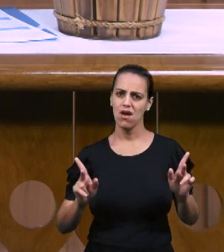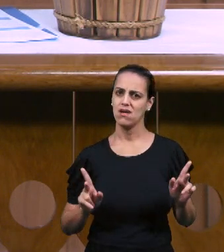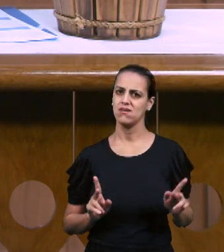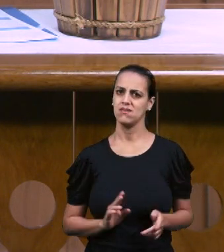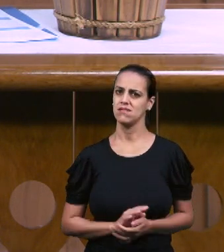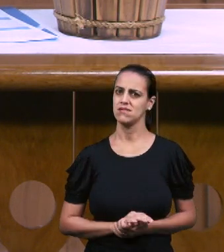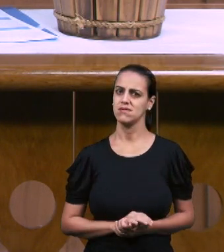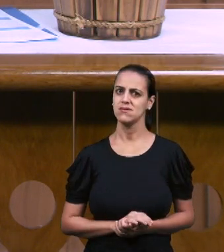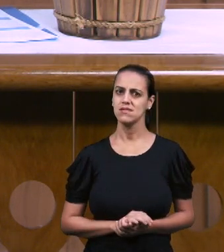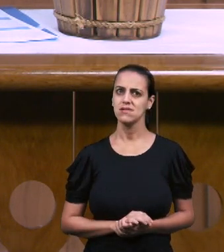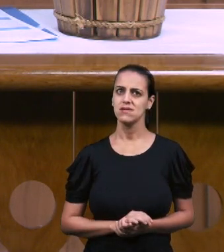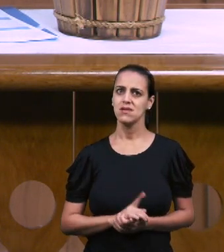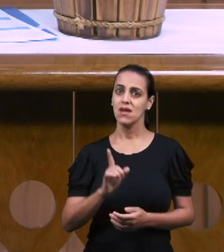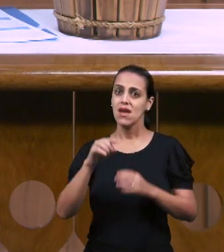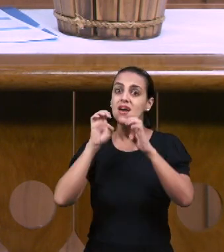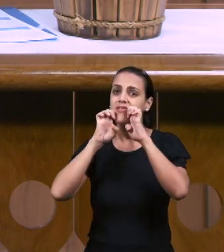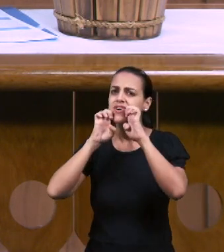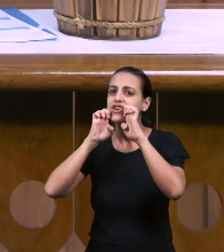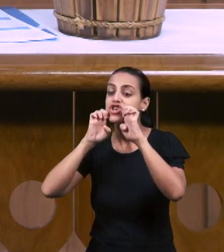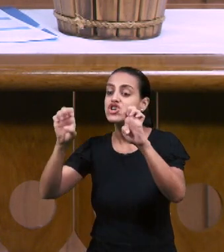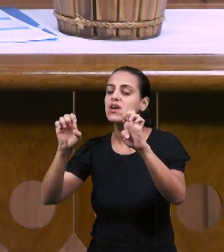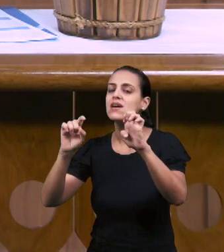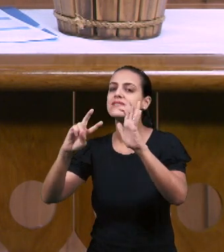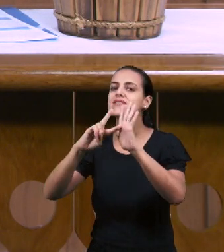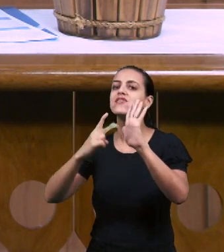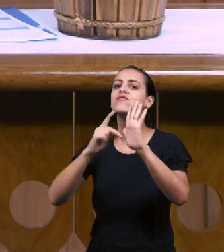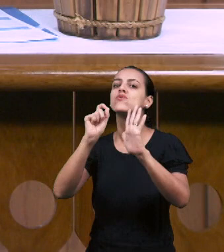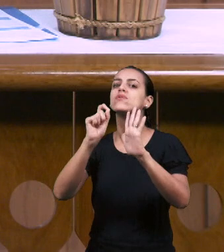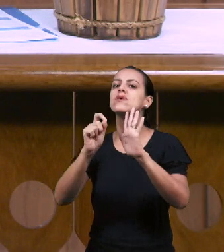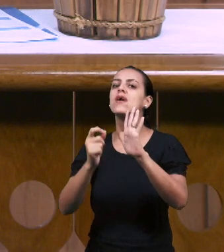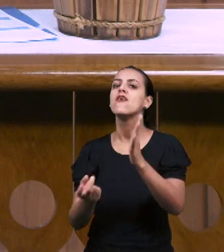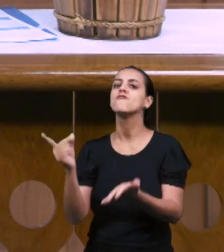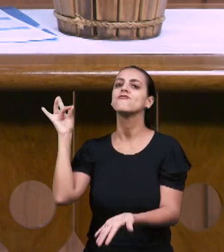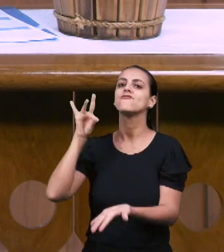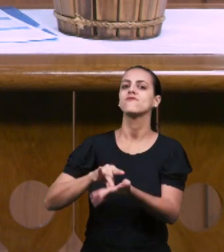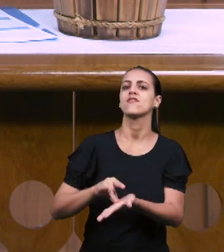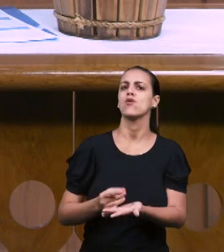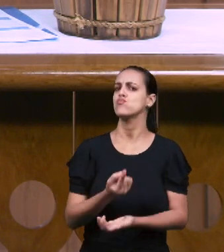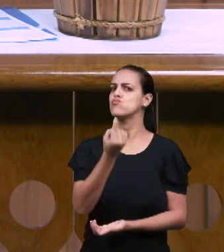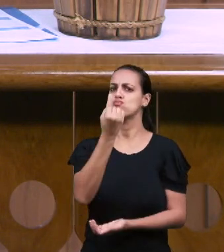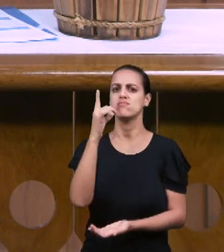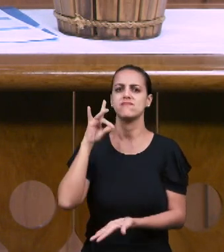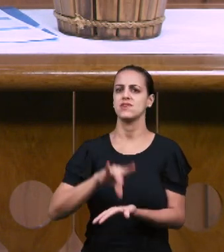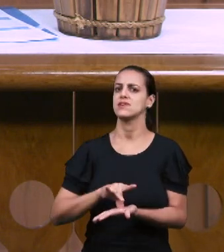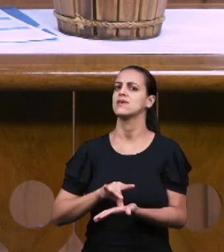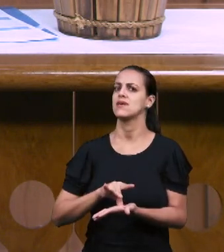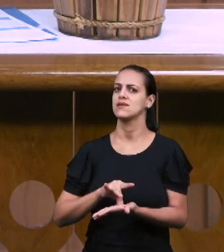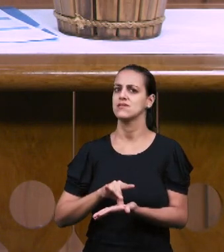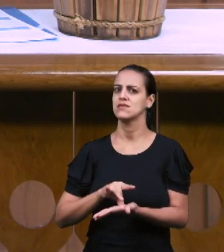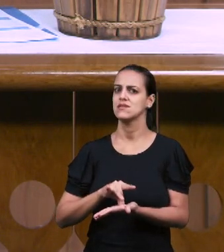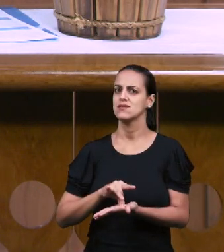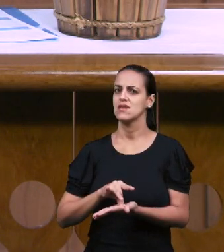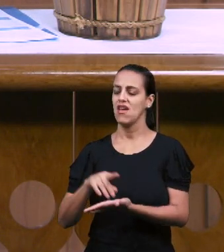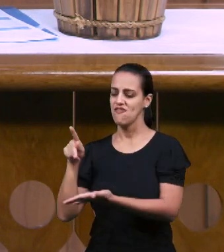une expression d'une vérité unique. Il n'existe pas deux vérités. Je suis le